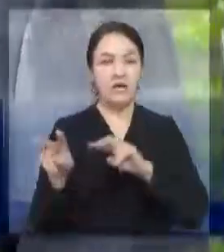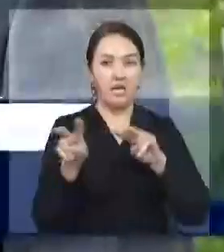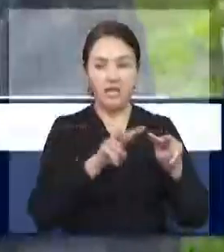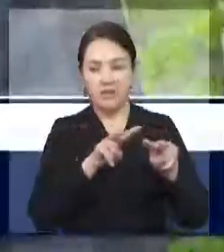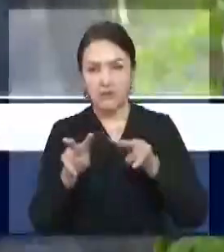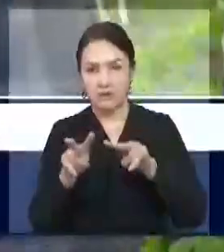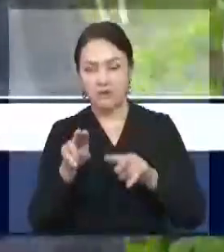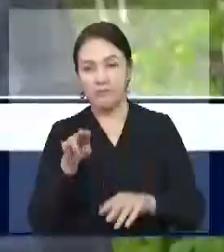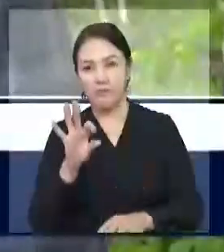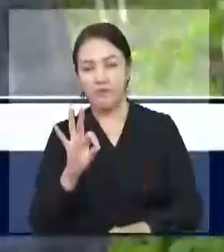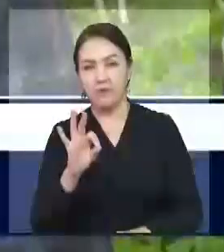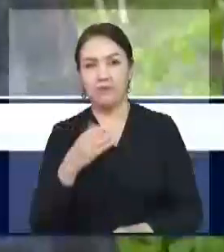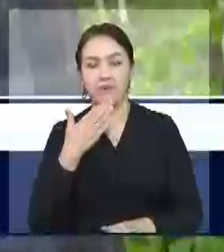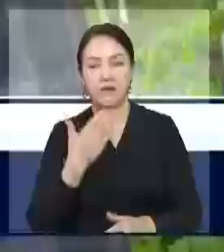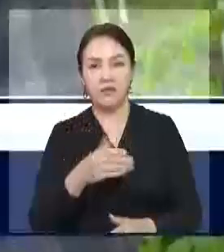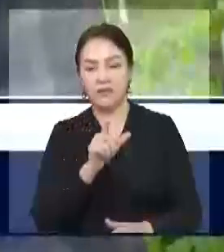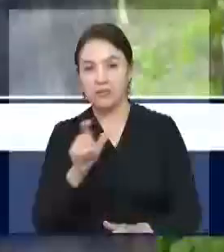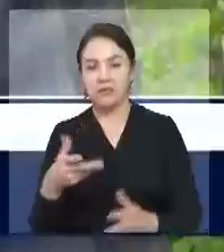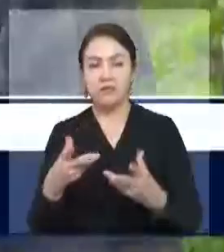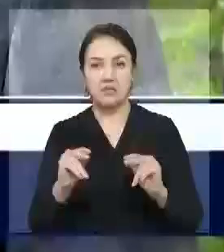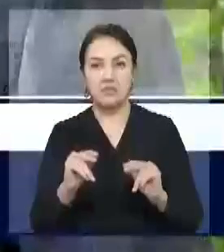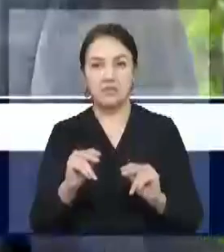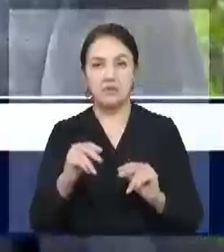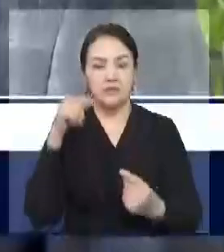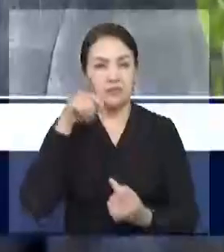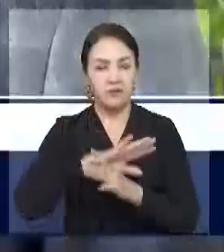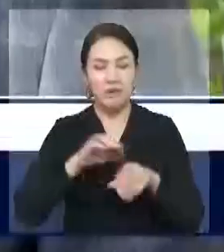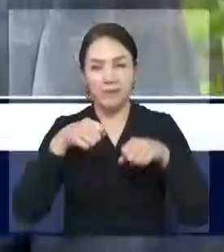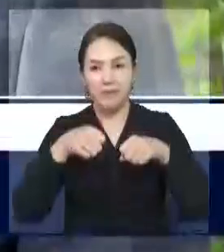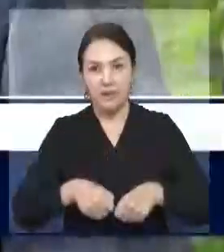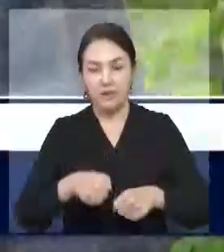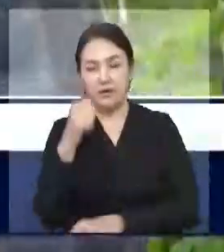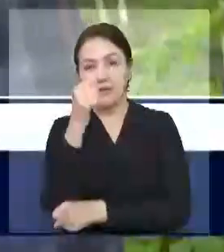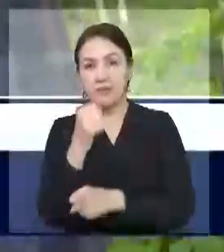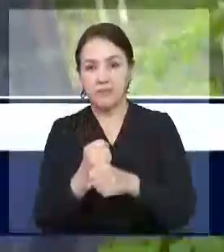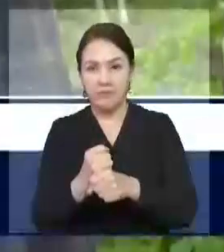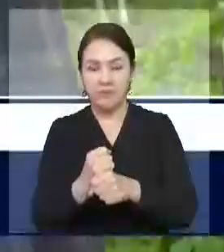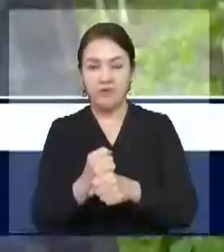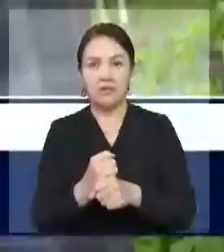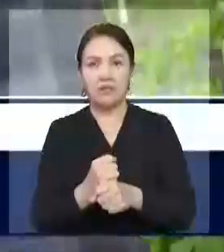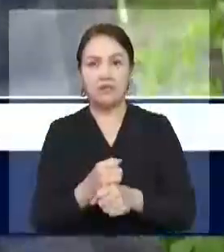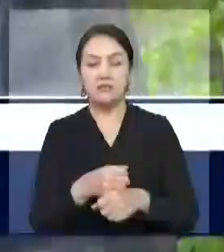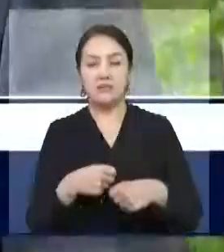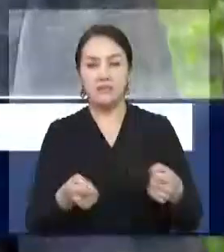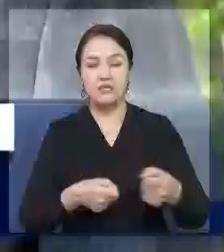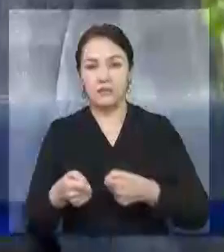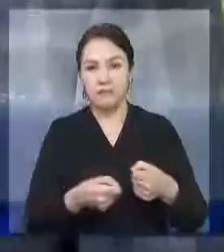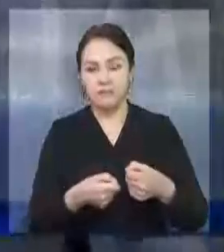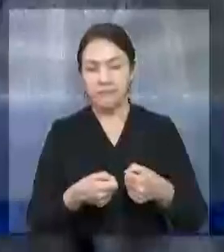по обращениям граждан, где не соблюдаются права работников со стороны работодателей. То